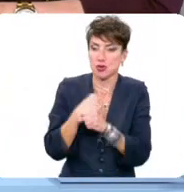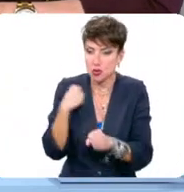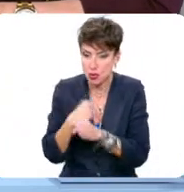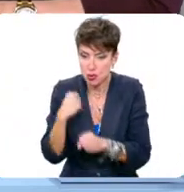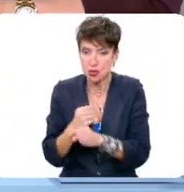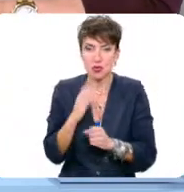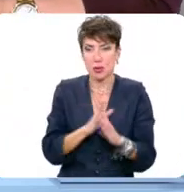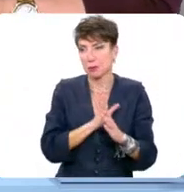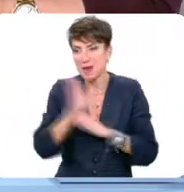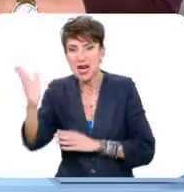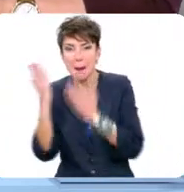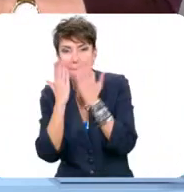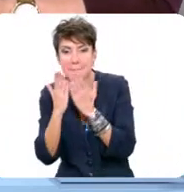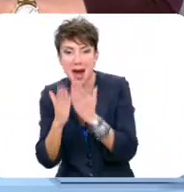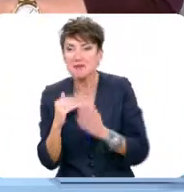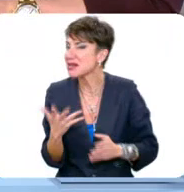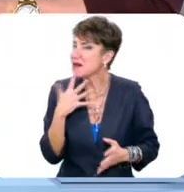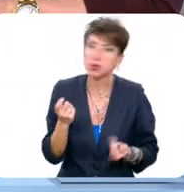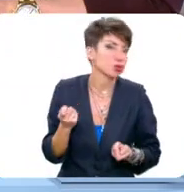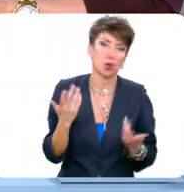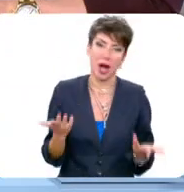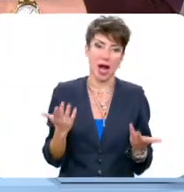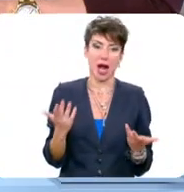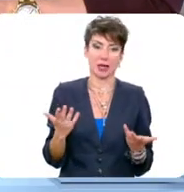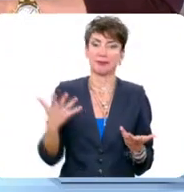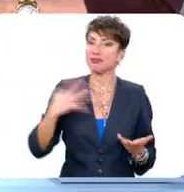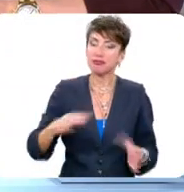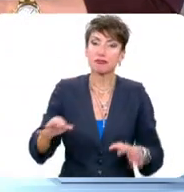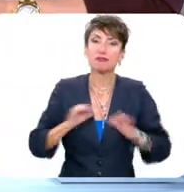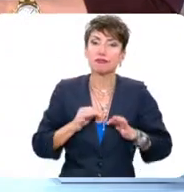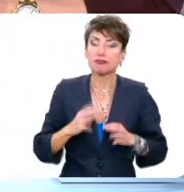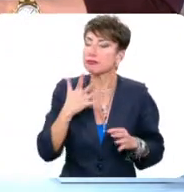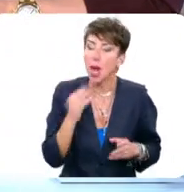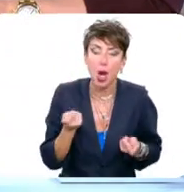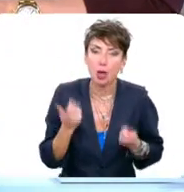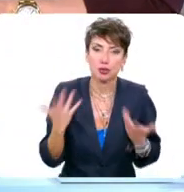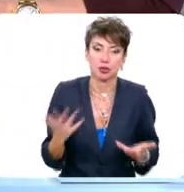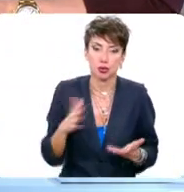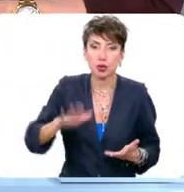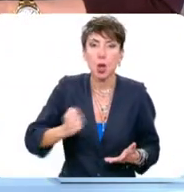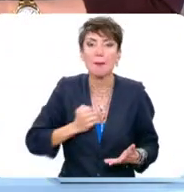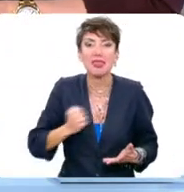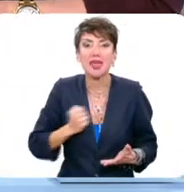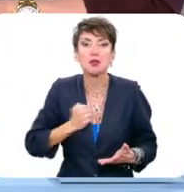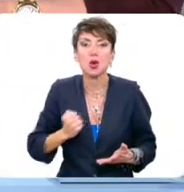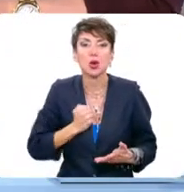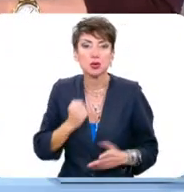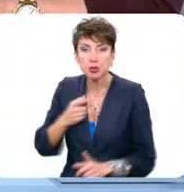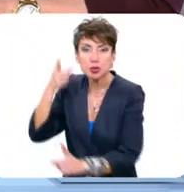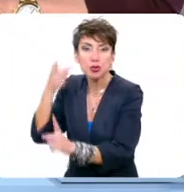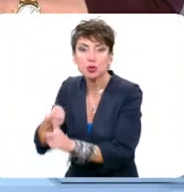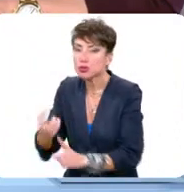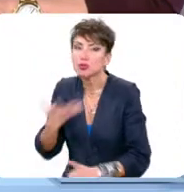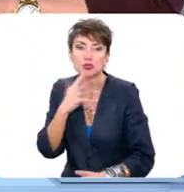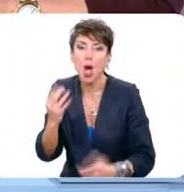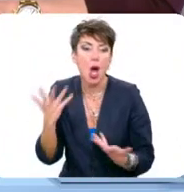σχολείο. Γιατί αυτό? Μπορείτε να μου πείτε το γιατί στο δικό μου το παιδί δεν το έβαζε το